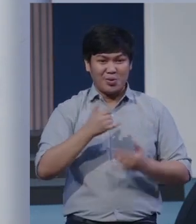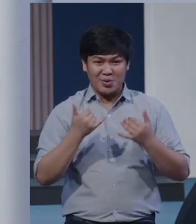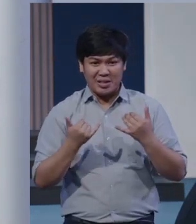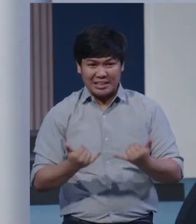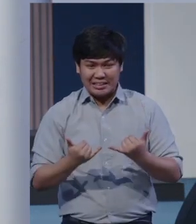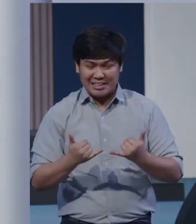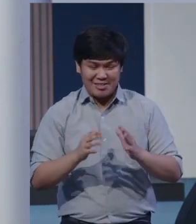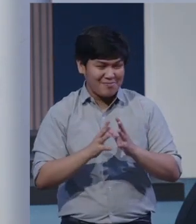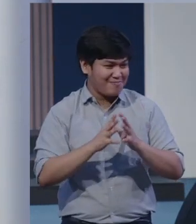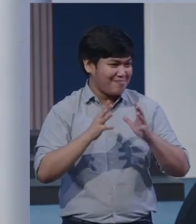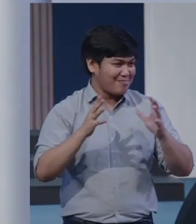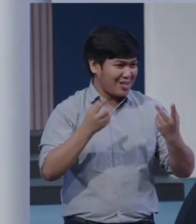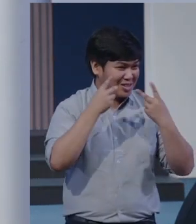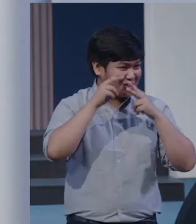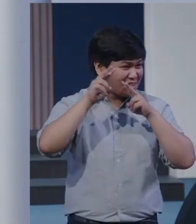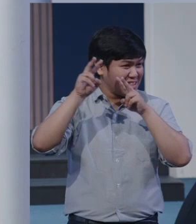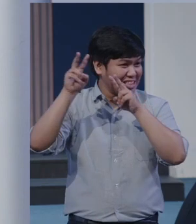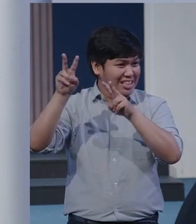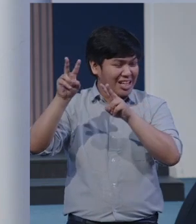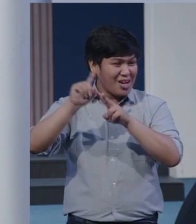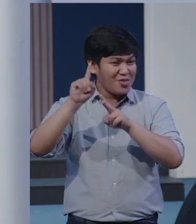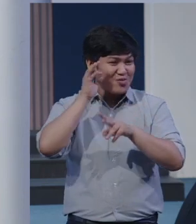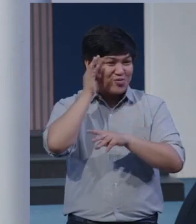napaka glorious ng ating